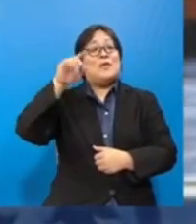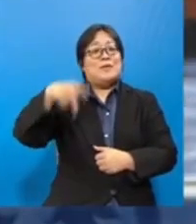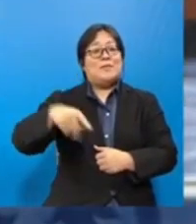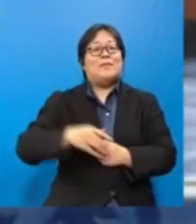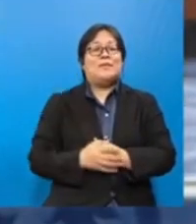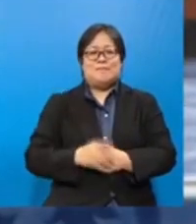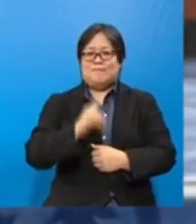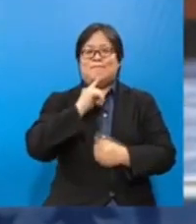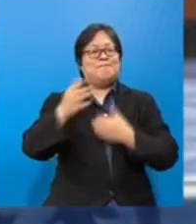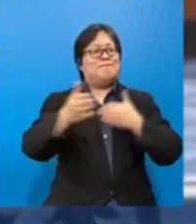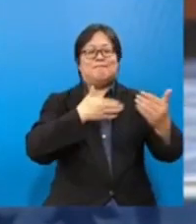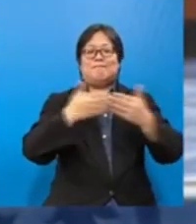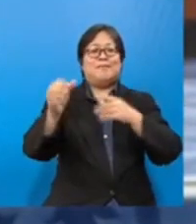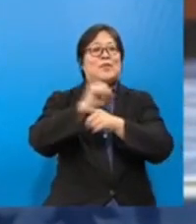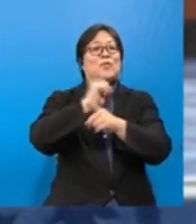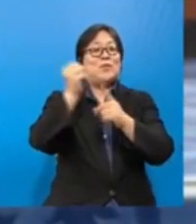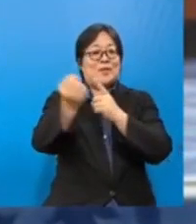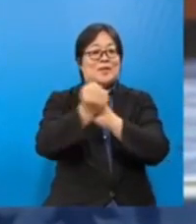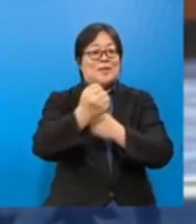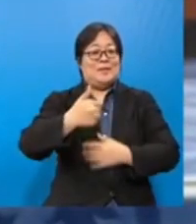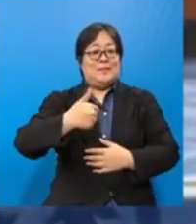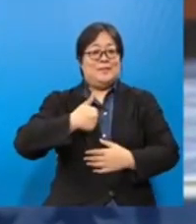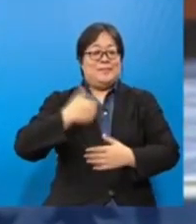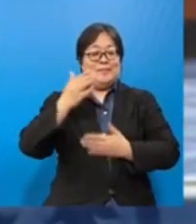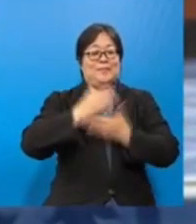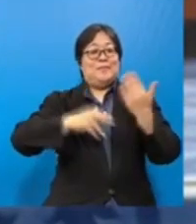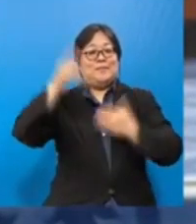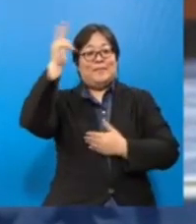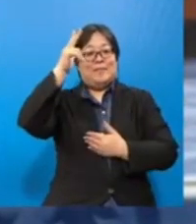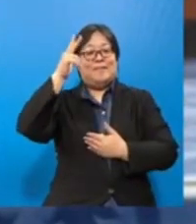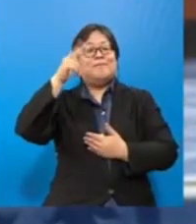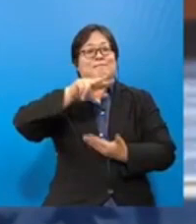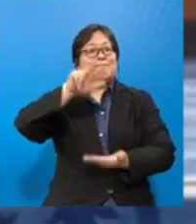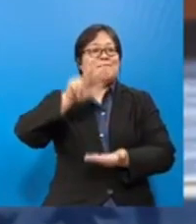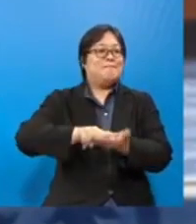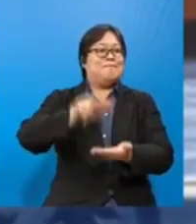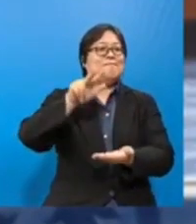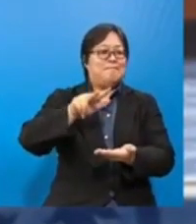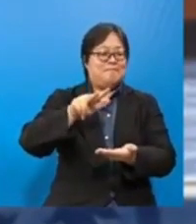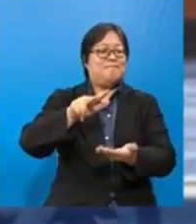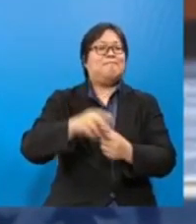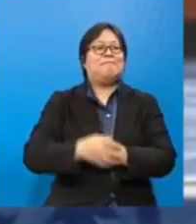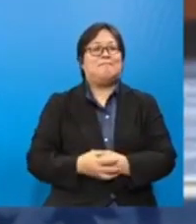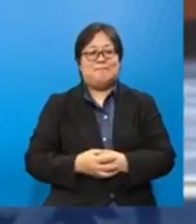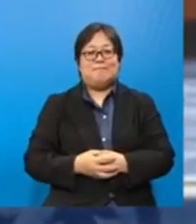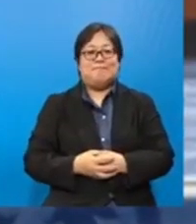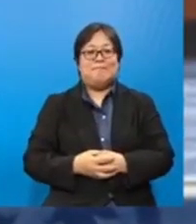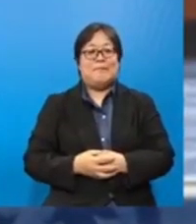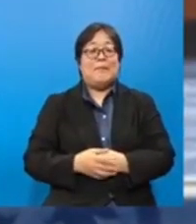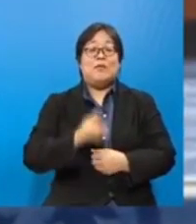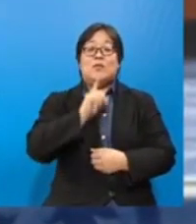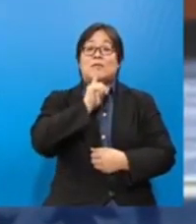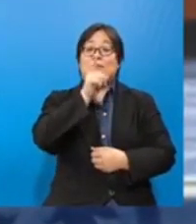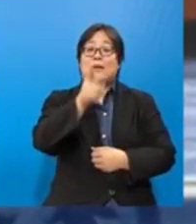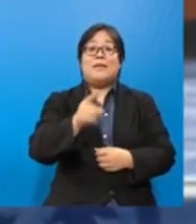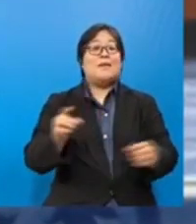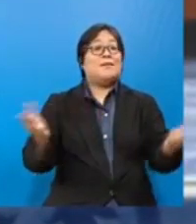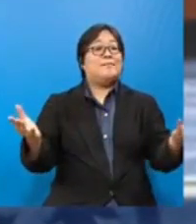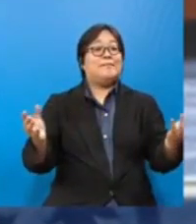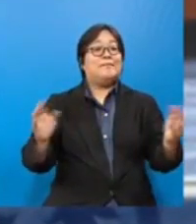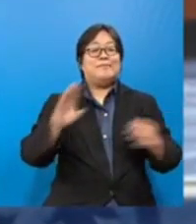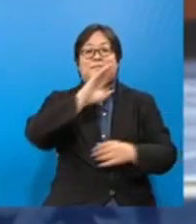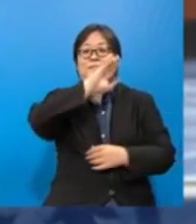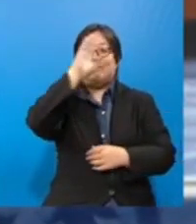walau apapun keadaannya saya di paha kerajaan ingin mengesahkan bahwa sebenarnya tidak